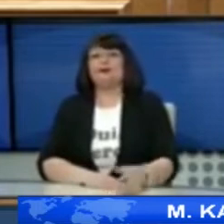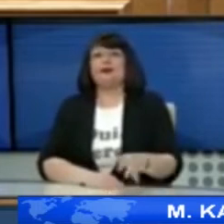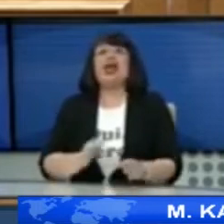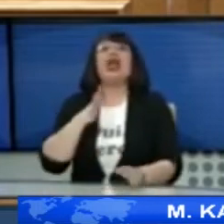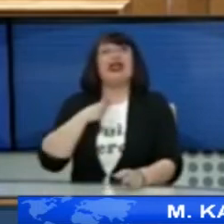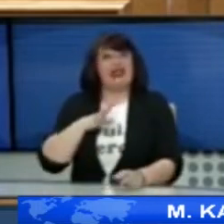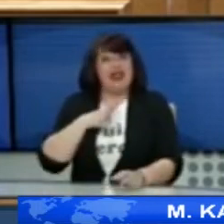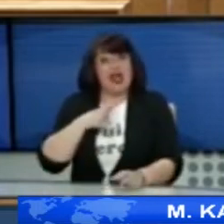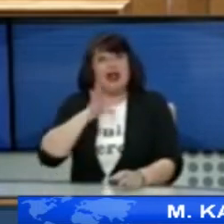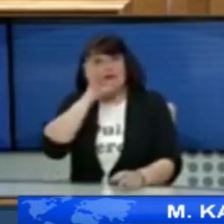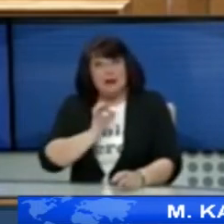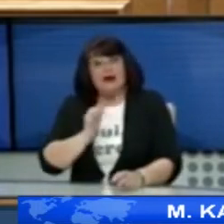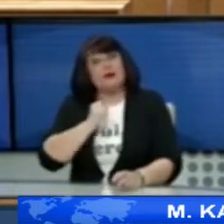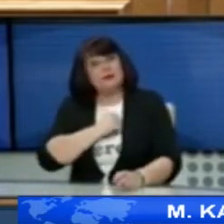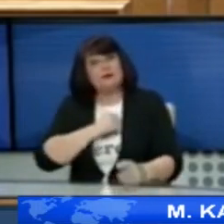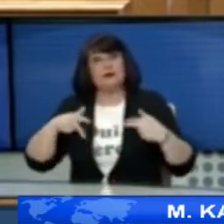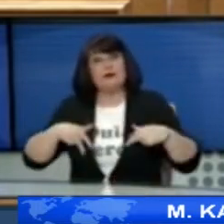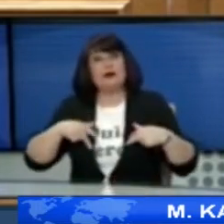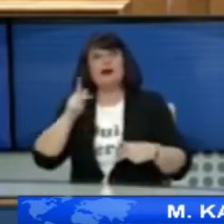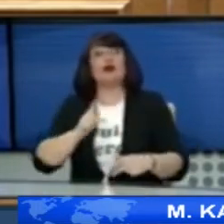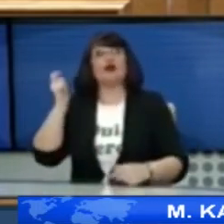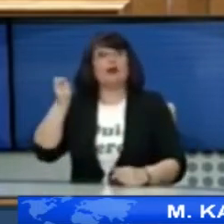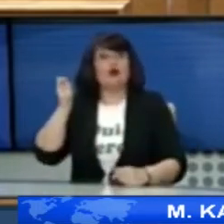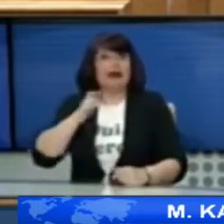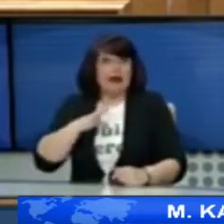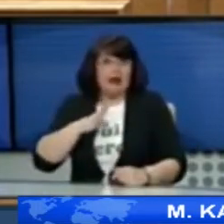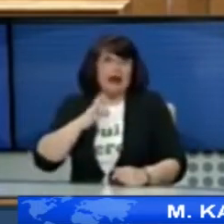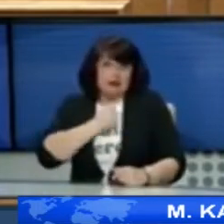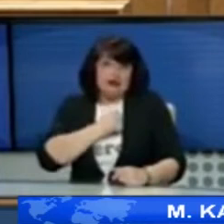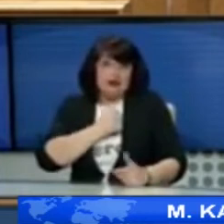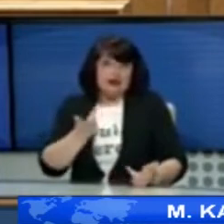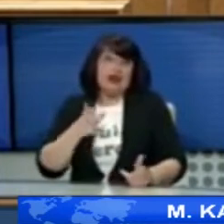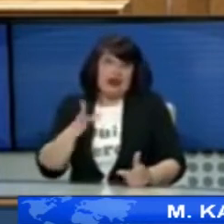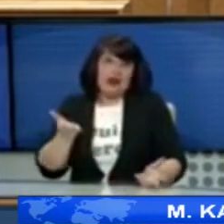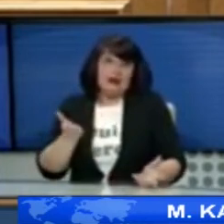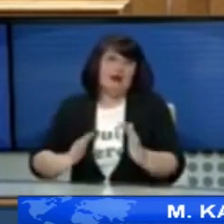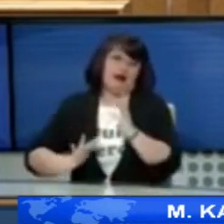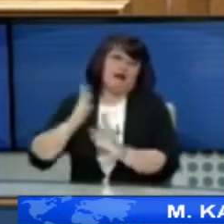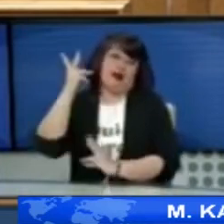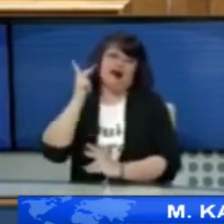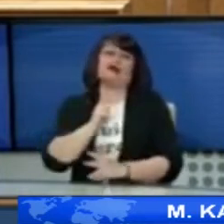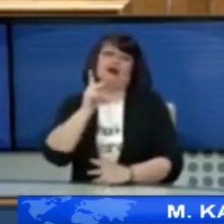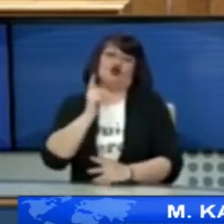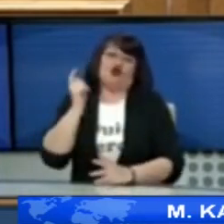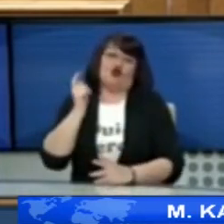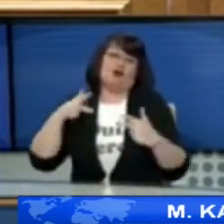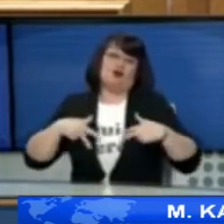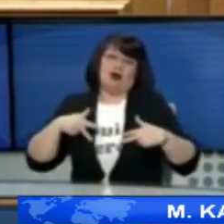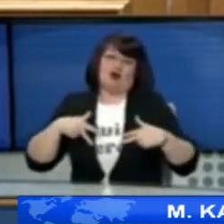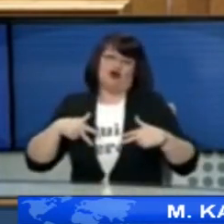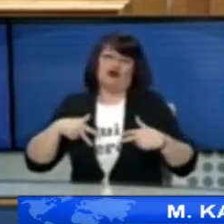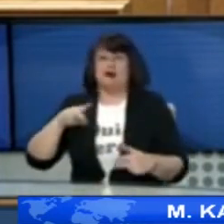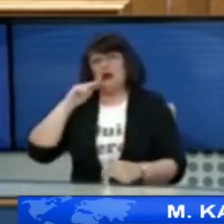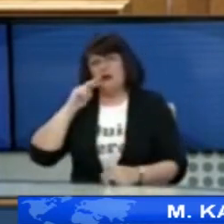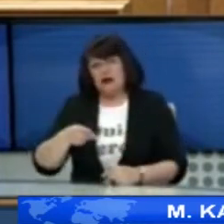κυβέρνηση, εάν πιστεύει στην κοινωνική πολιτική, εάν πιστεύει στην ανάπτυξη του κοινωνικού κράτους. Και η